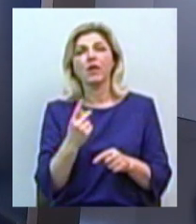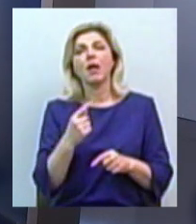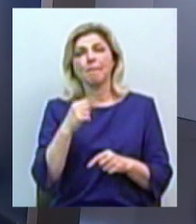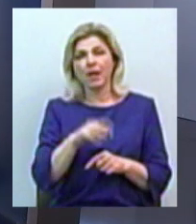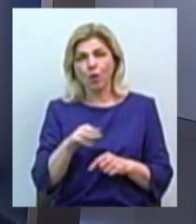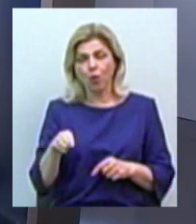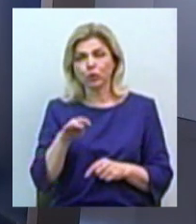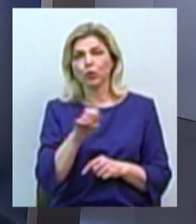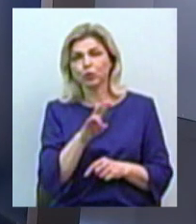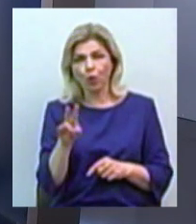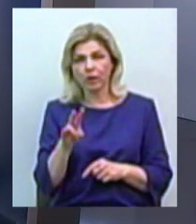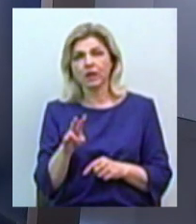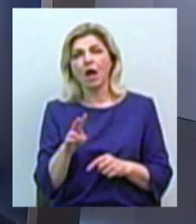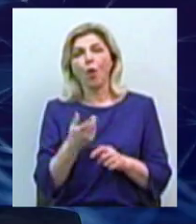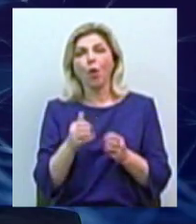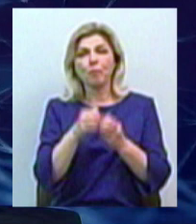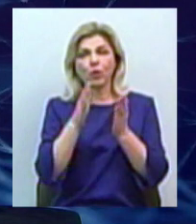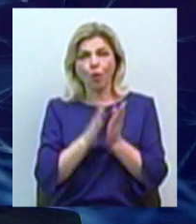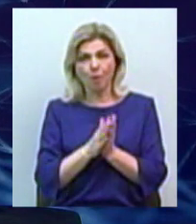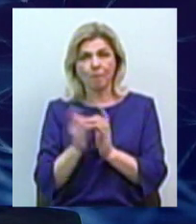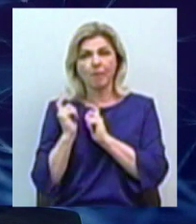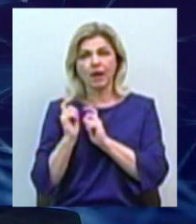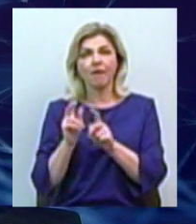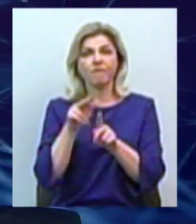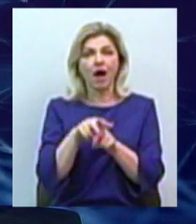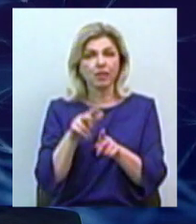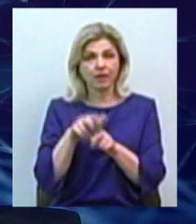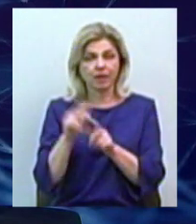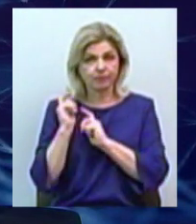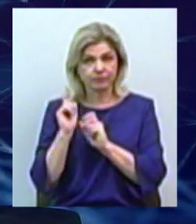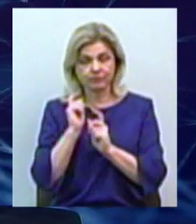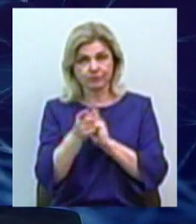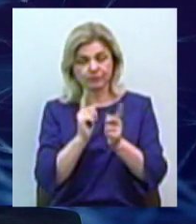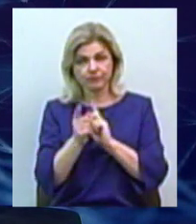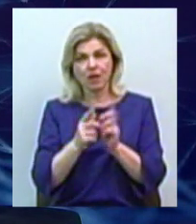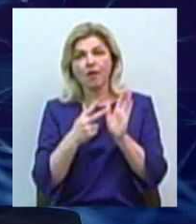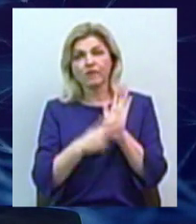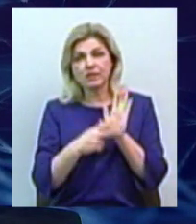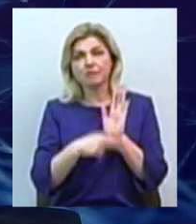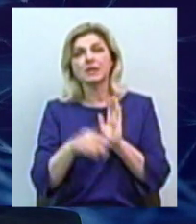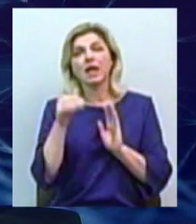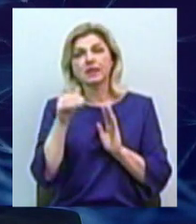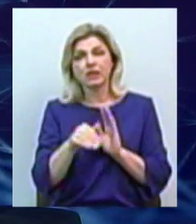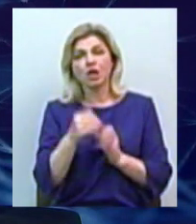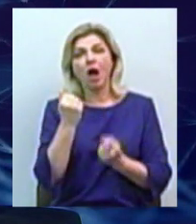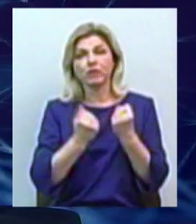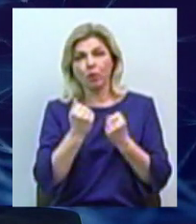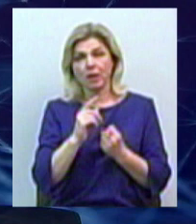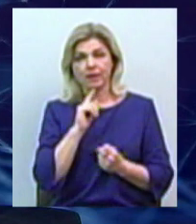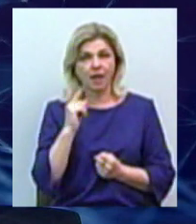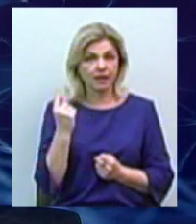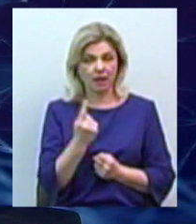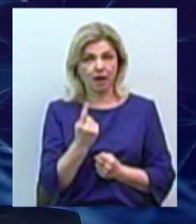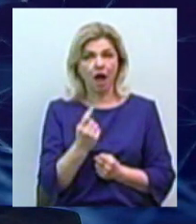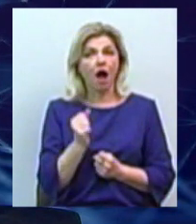рік обсяг перевалки, а це 80 тисяч автомобілів на рік. Але міністерство